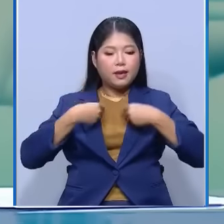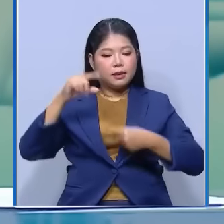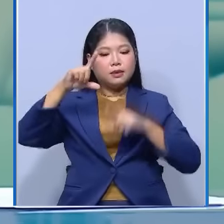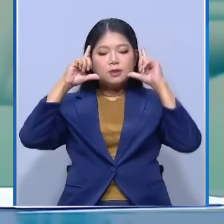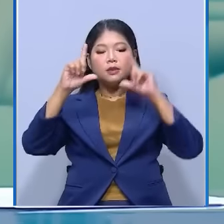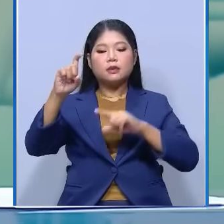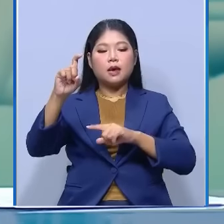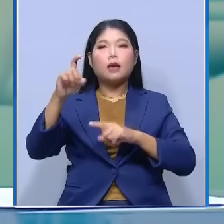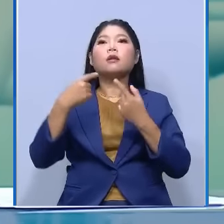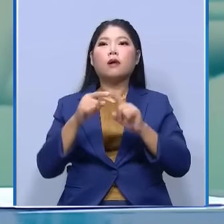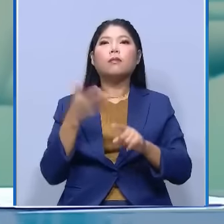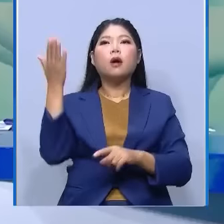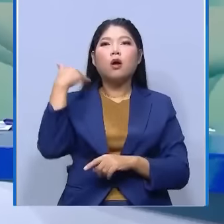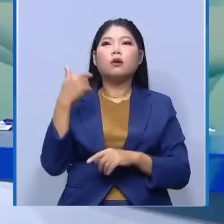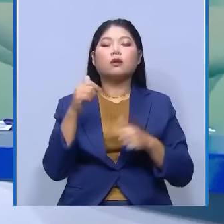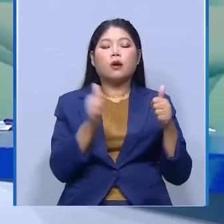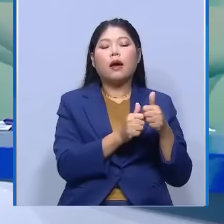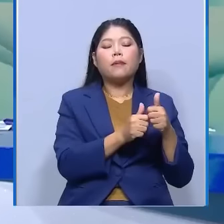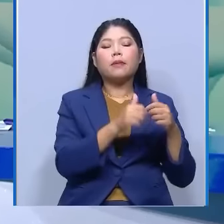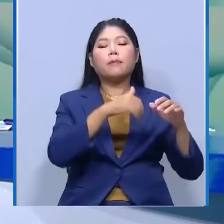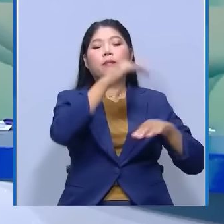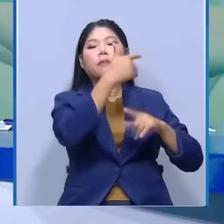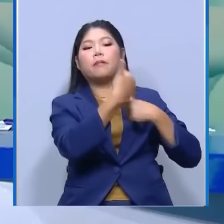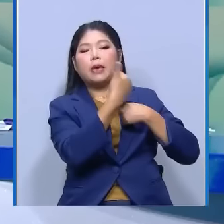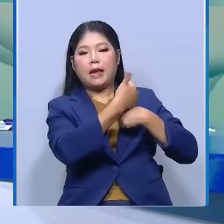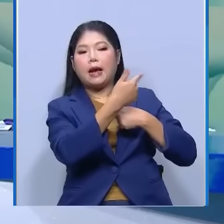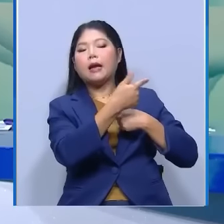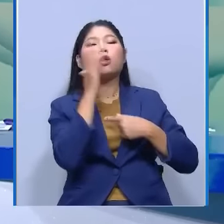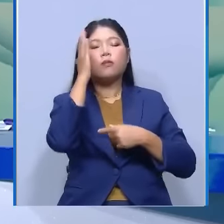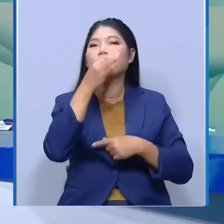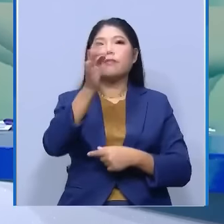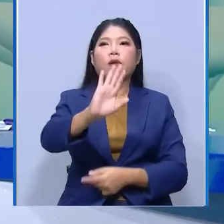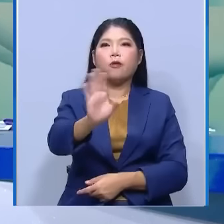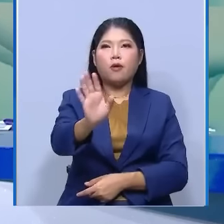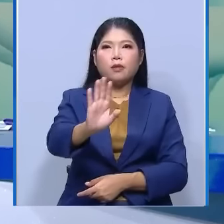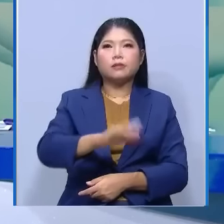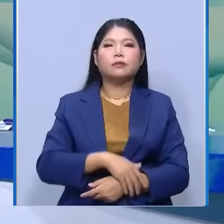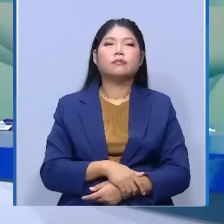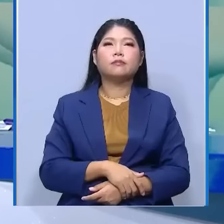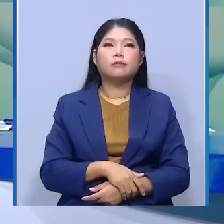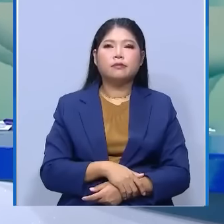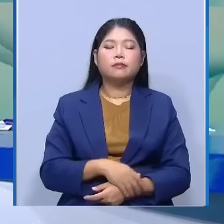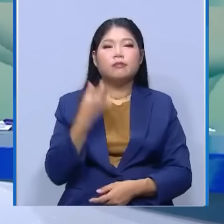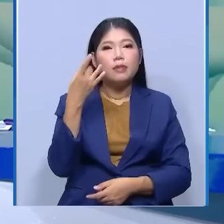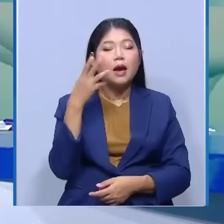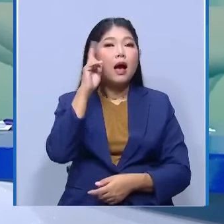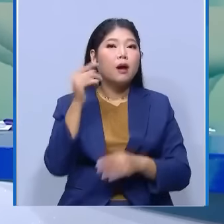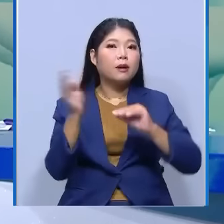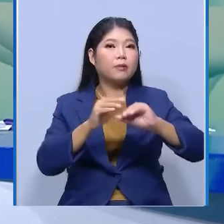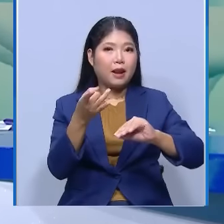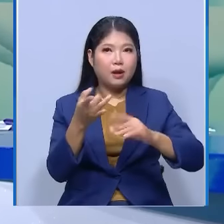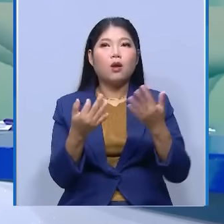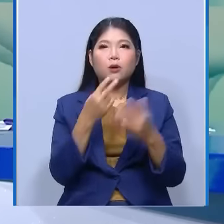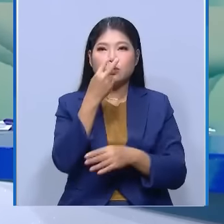คยเป็นพระอาจารย์มาก่อนก็จะไม่ฟ้องนะคะ นะฮะเดี๋ยวก็รอดูว่าเรื่องนี้เดี๋ยวจะมีอะไรเพิ่มเติมหลังจากนี้หรือเปล่านะคะ